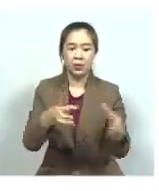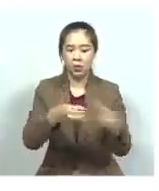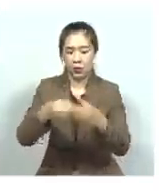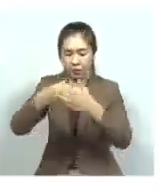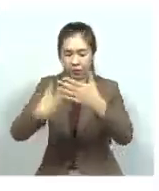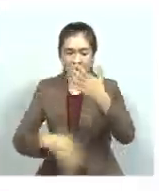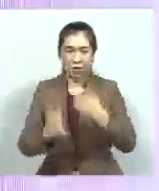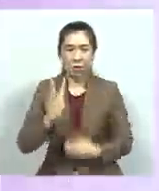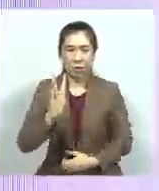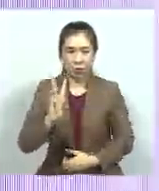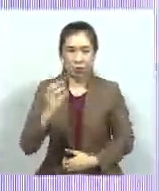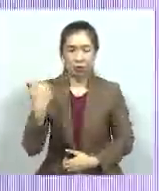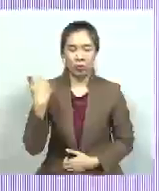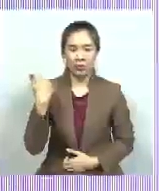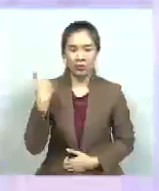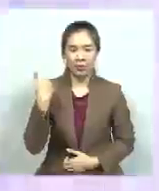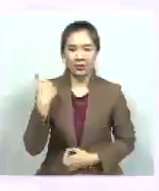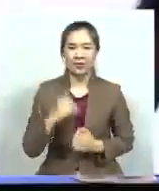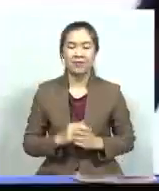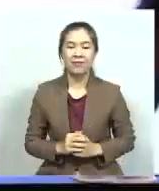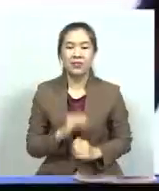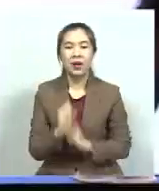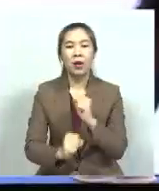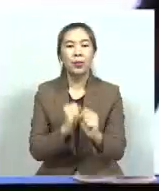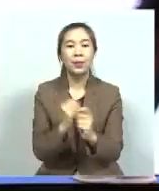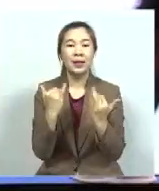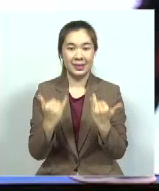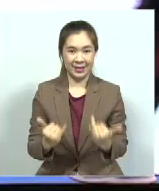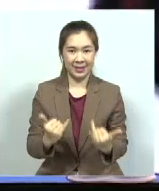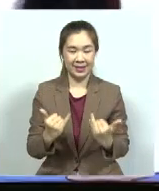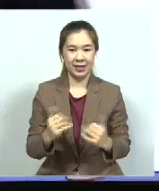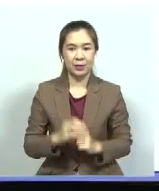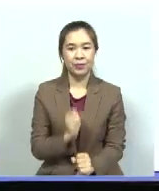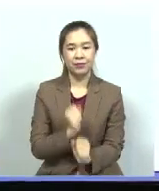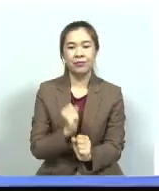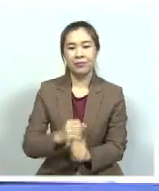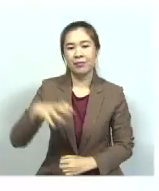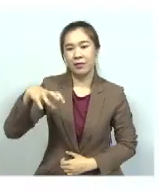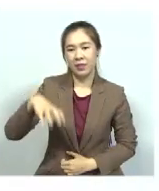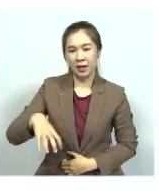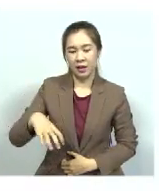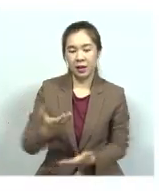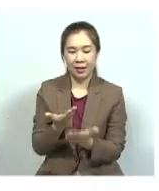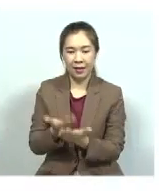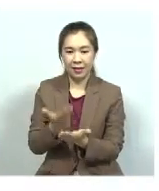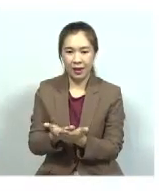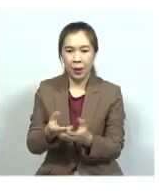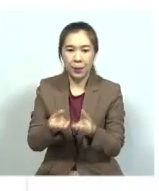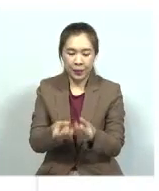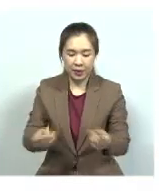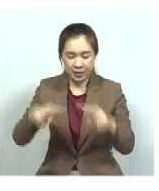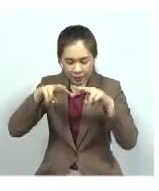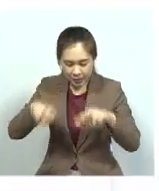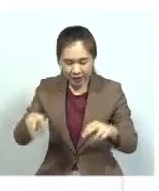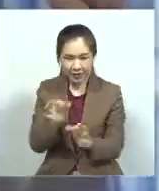งานด้วยกันค่ะ6หน่วยงานที่ได้รับรางวัลในปีนี้นะคะก็ประกอบไปด้วยสำนักงานการตรวจเงินแผ่นดินธนาค